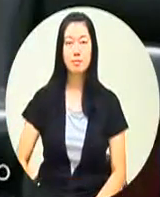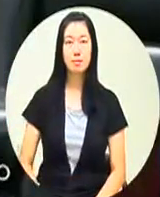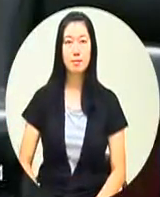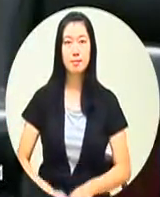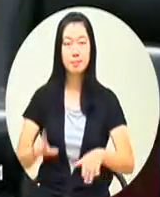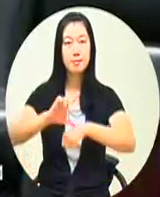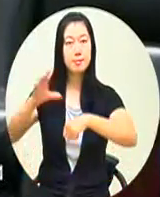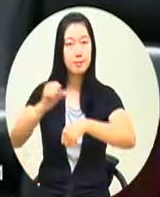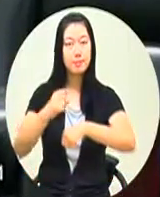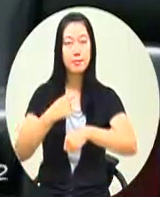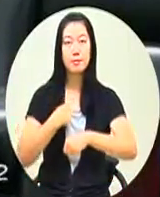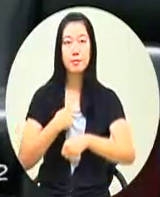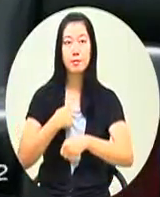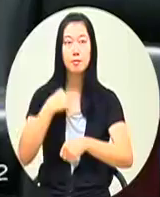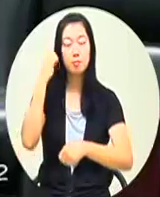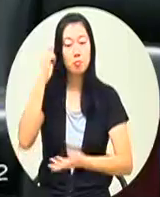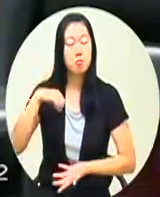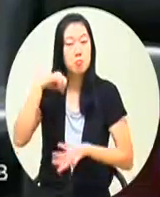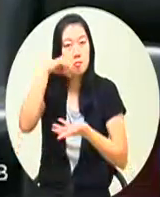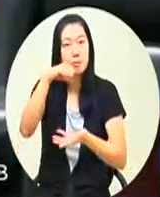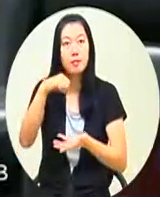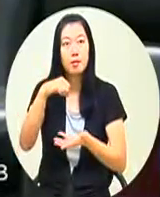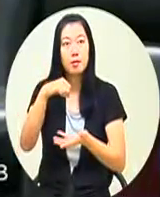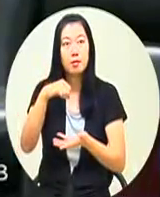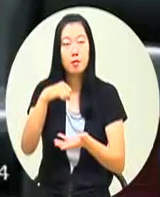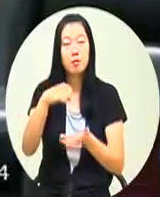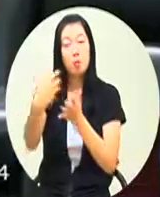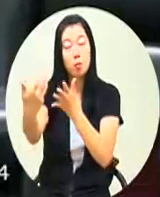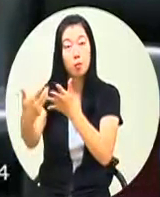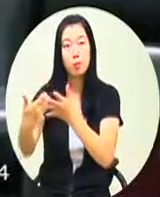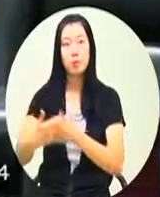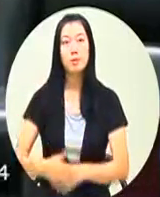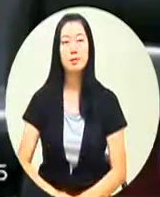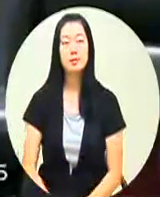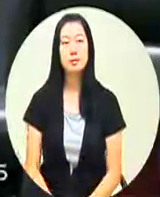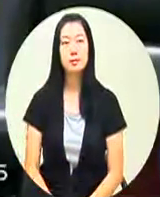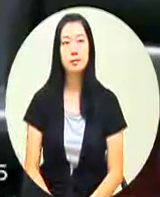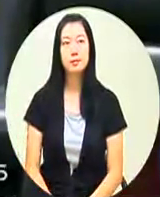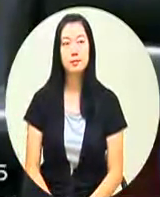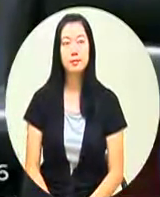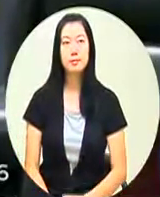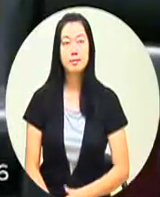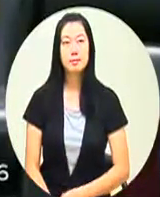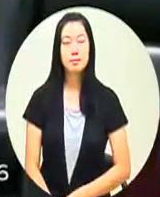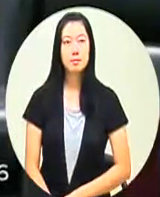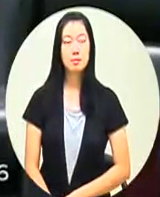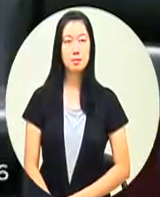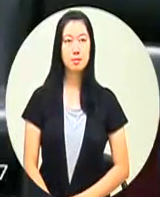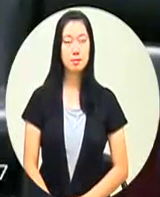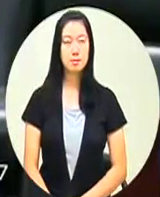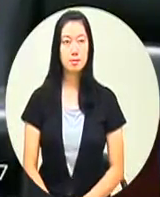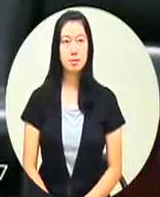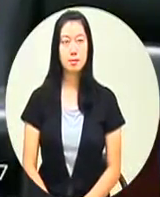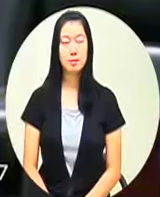时间，有一些议题跟大家就教一下了哈。那个 PPT，